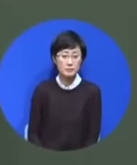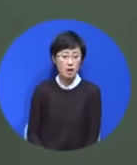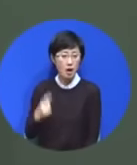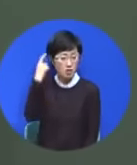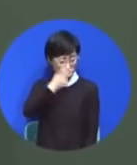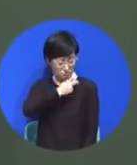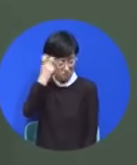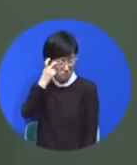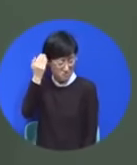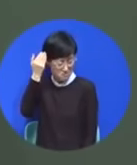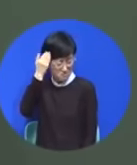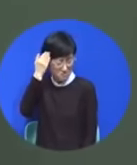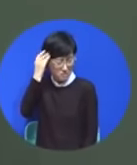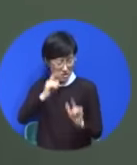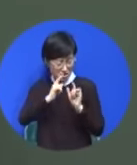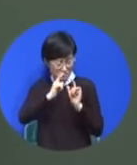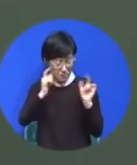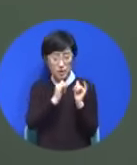있어요